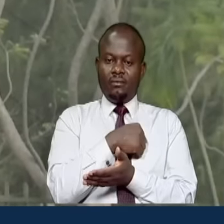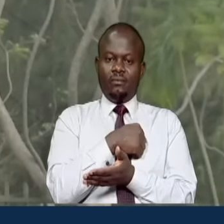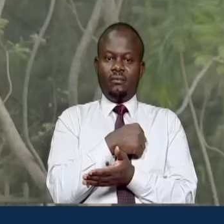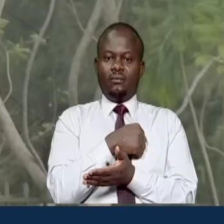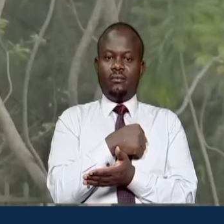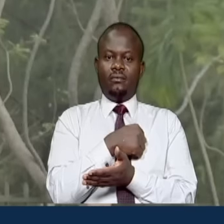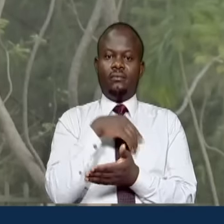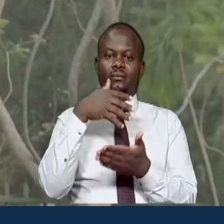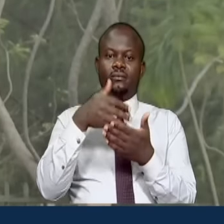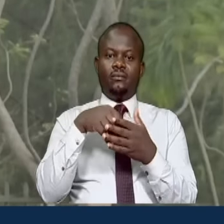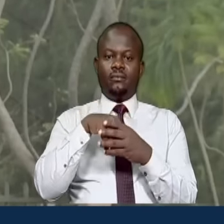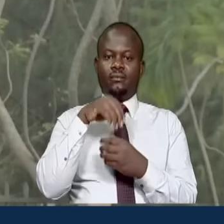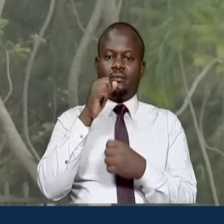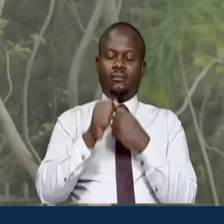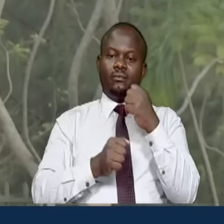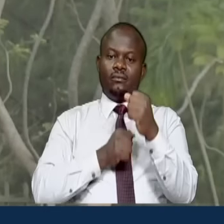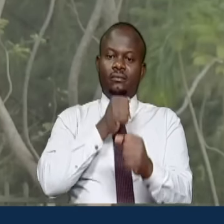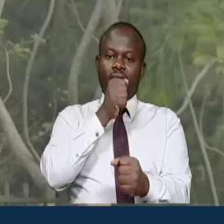bageze mu myaka